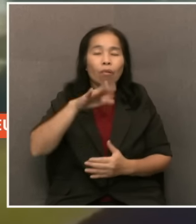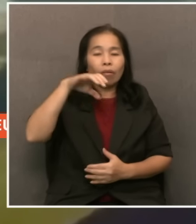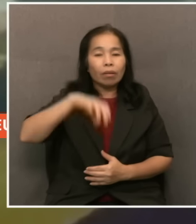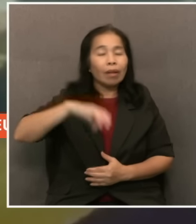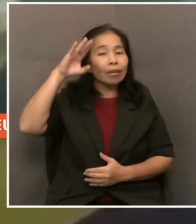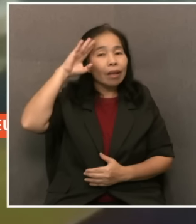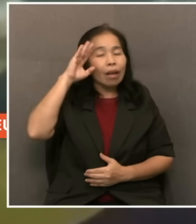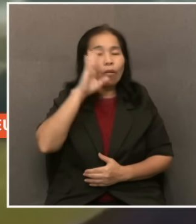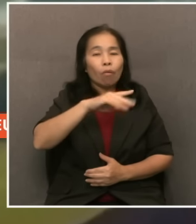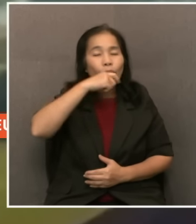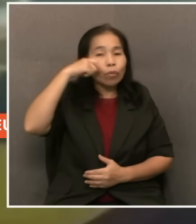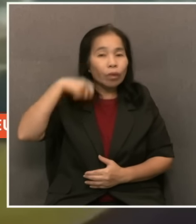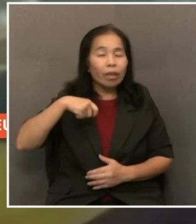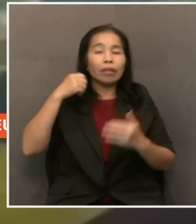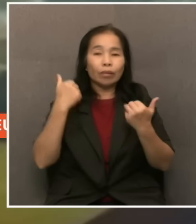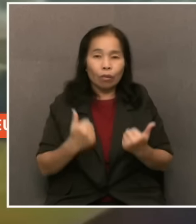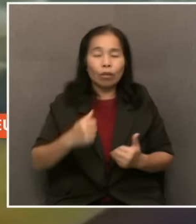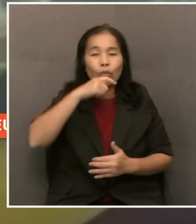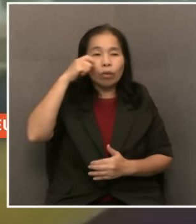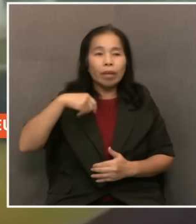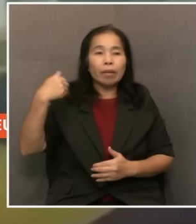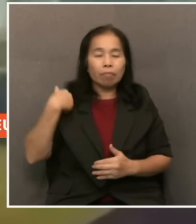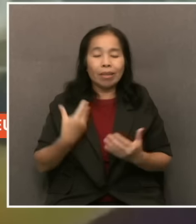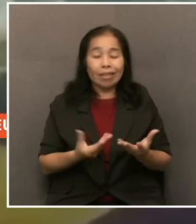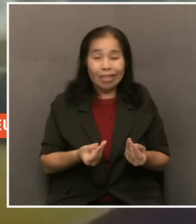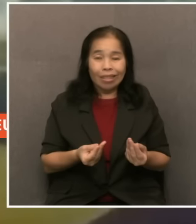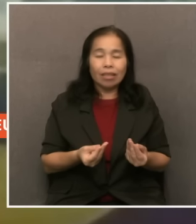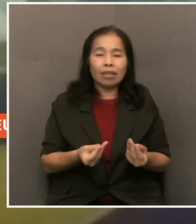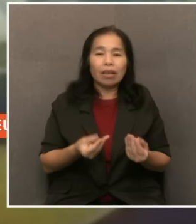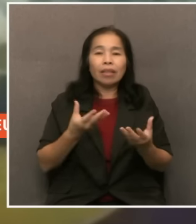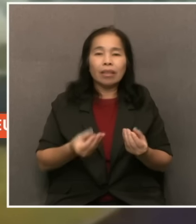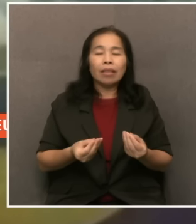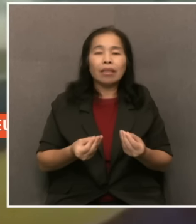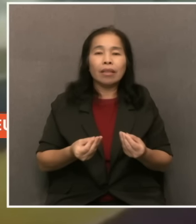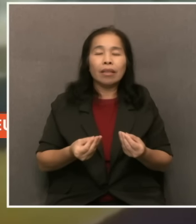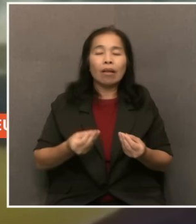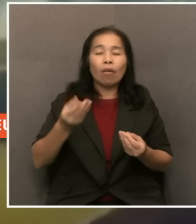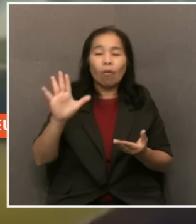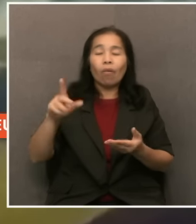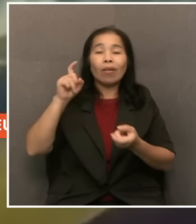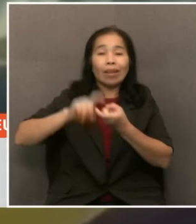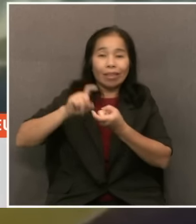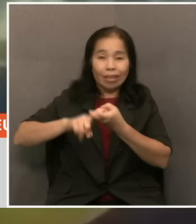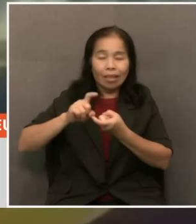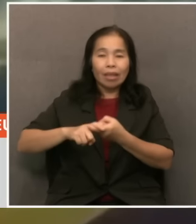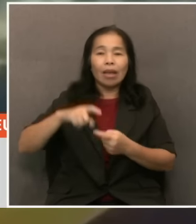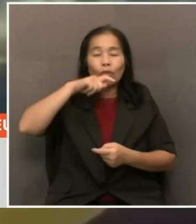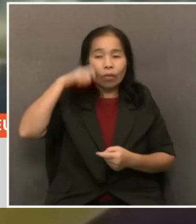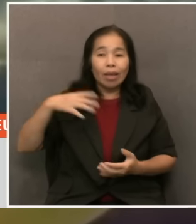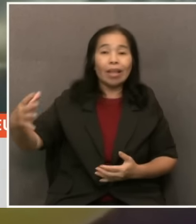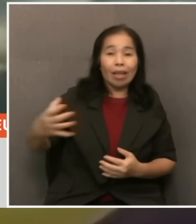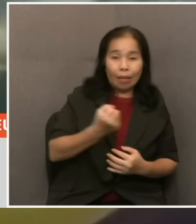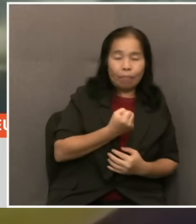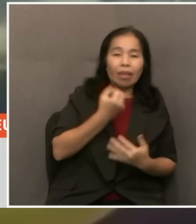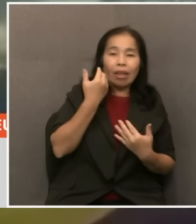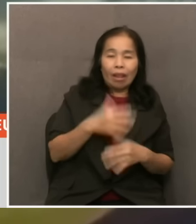คะว่ายูเครนได้สูญเสียดินแดนให้ในแคว้นเคิร์สของรัสเซียที่ยูเครนบุกยึดมาได้ในปฏิบัติการโ